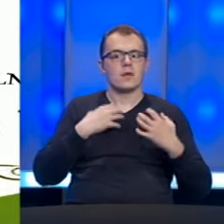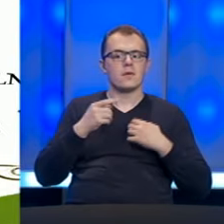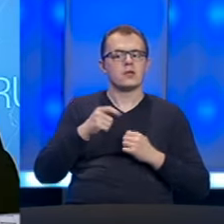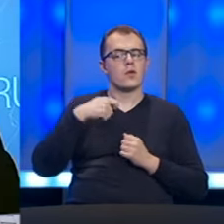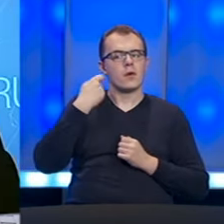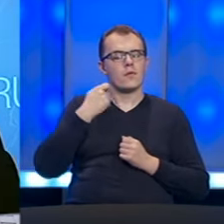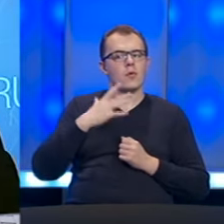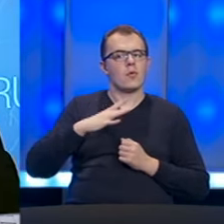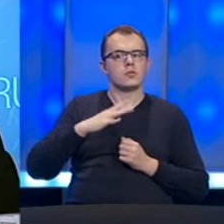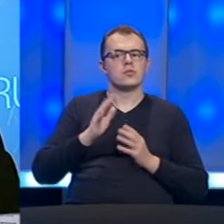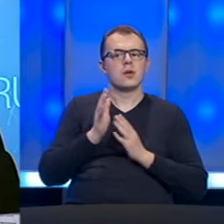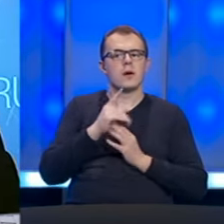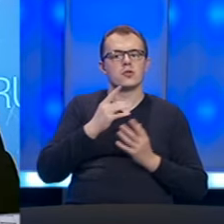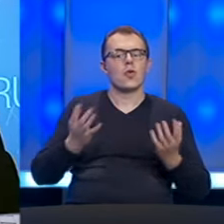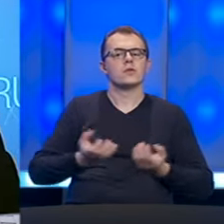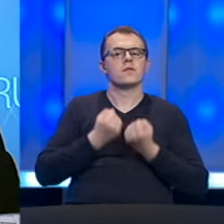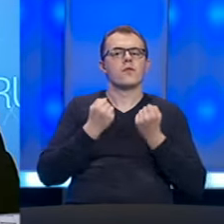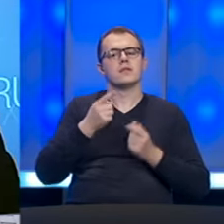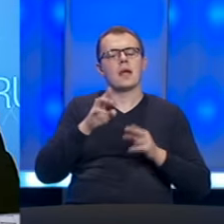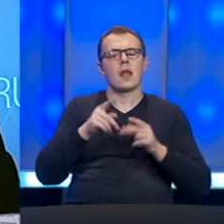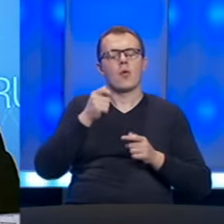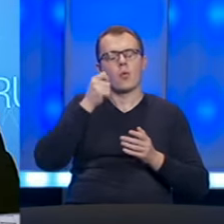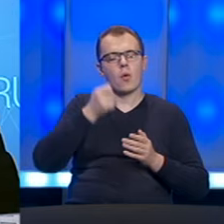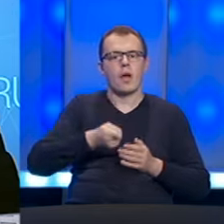filmom, gospođo Marić, osvojili ste i nekoliko nagrada.